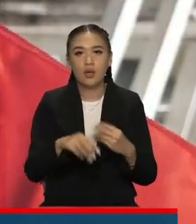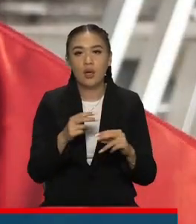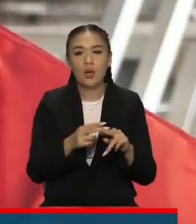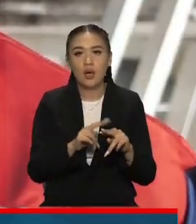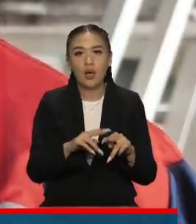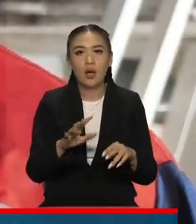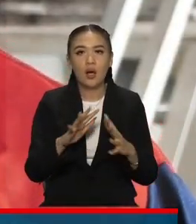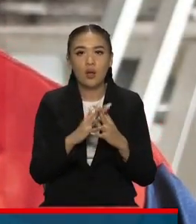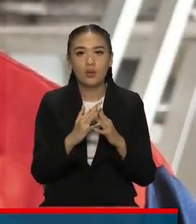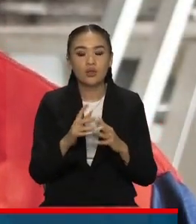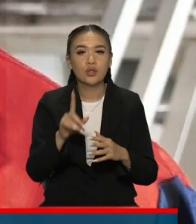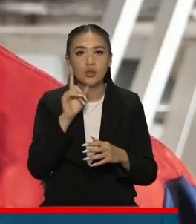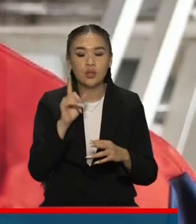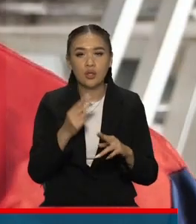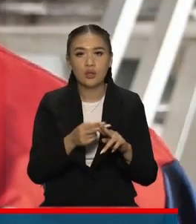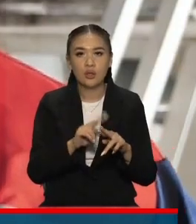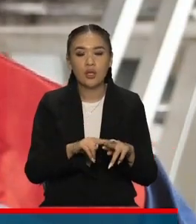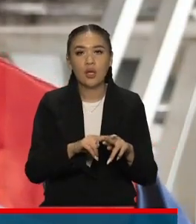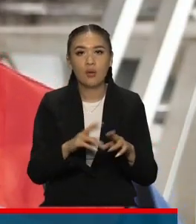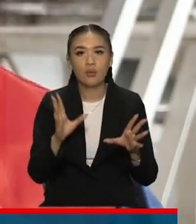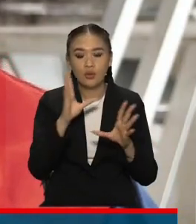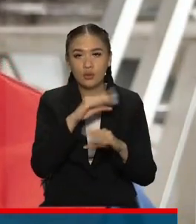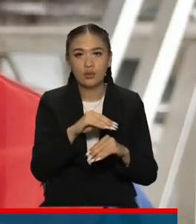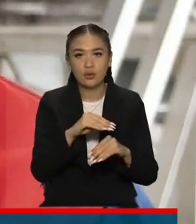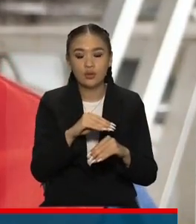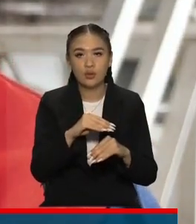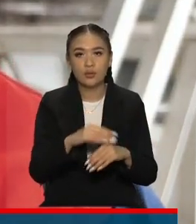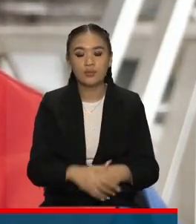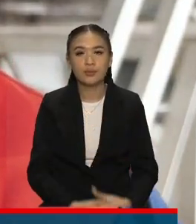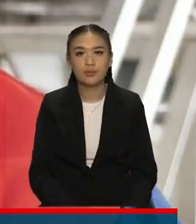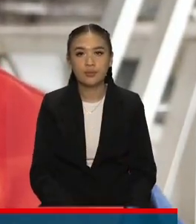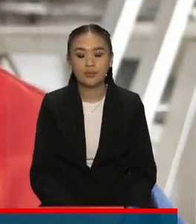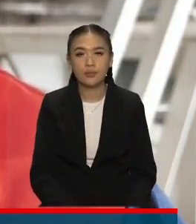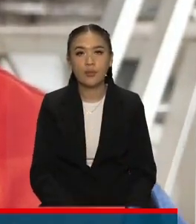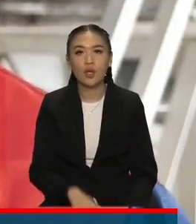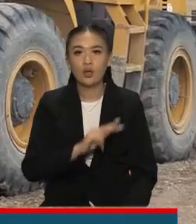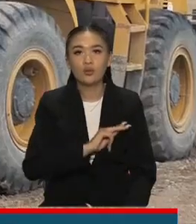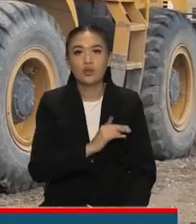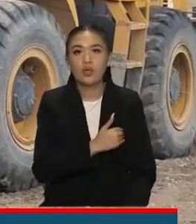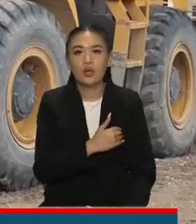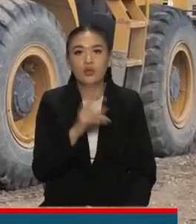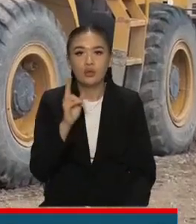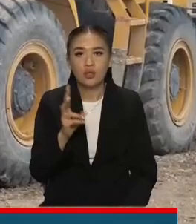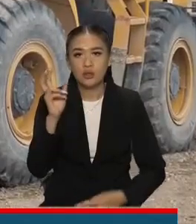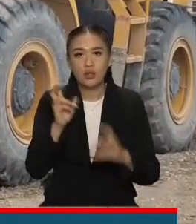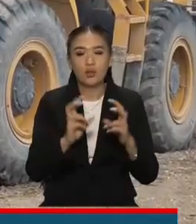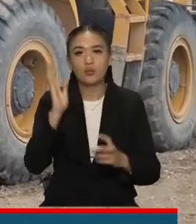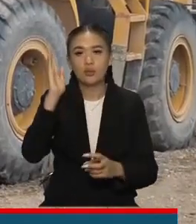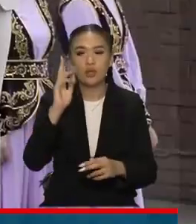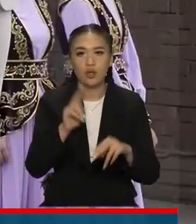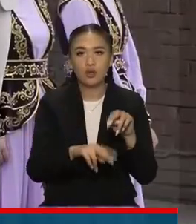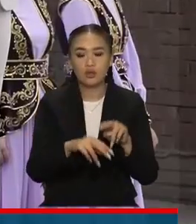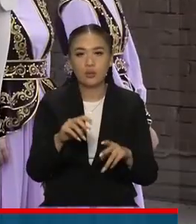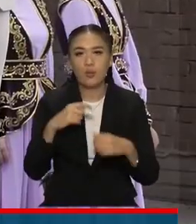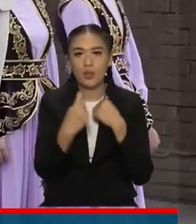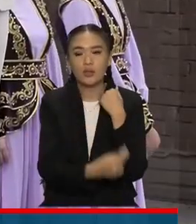үшін мүмкіншілік, жақсы мүмкіншілік. Яғни жұмыс істеймін деген адамға. Зауыт болашақта құрылыс